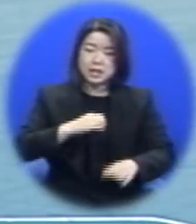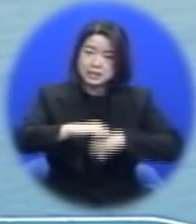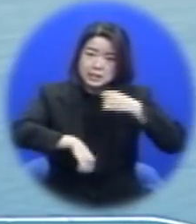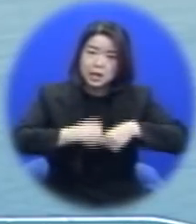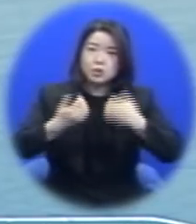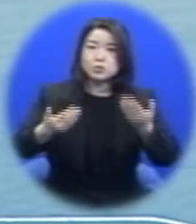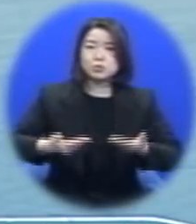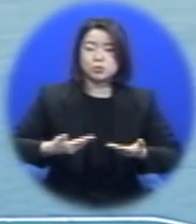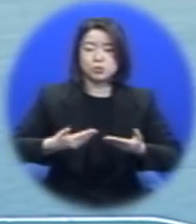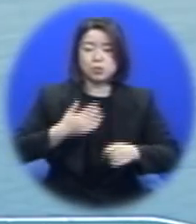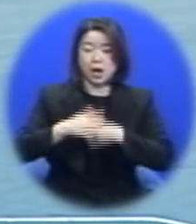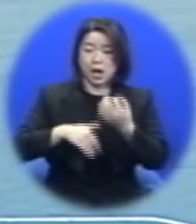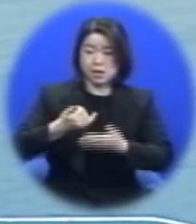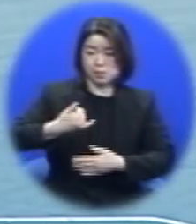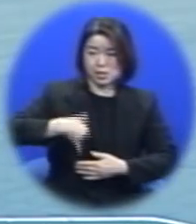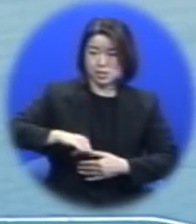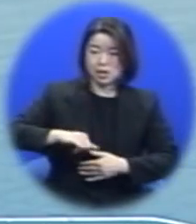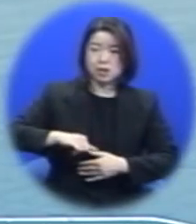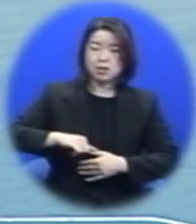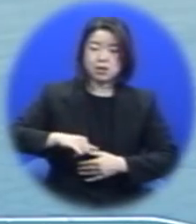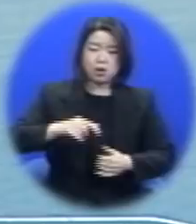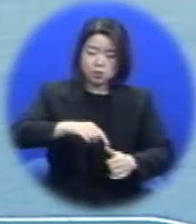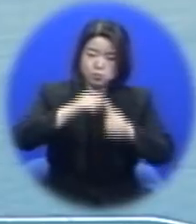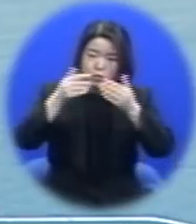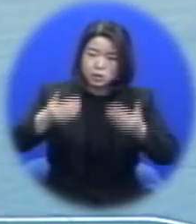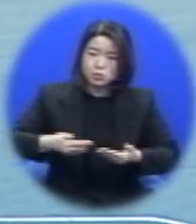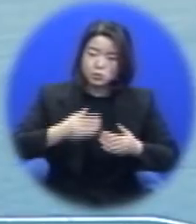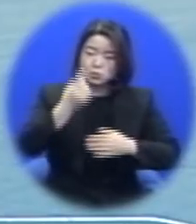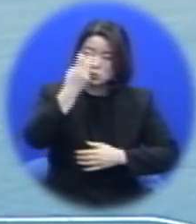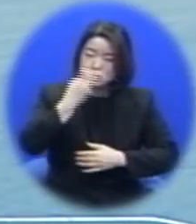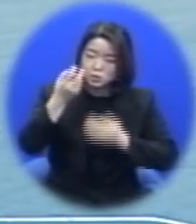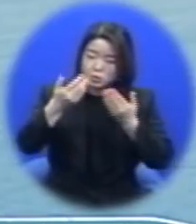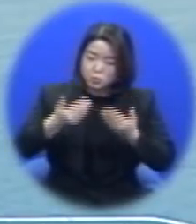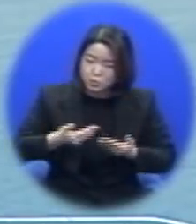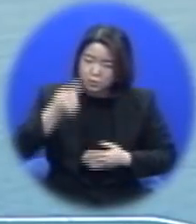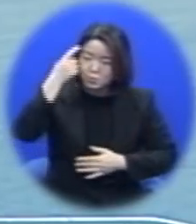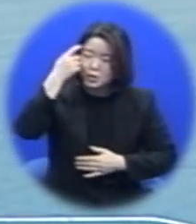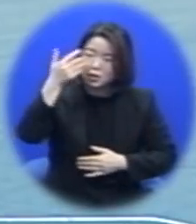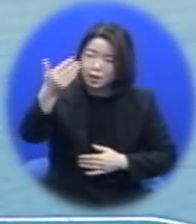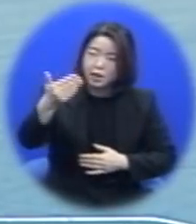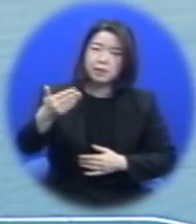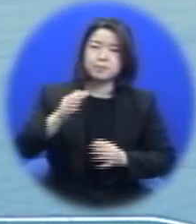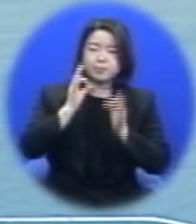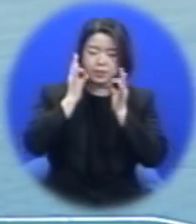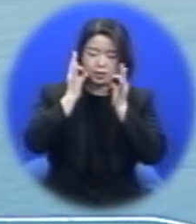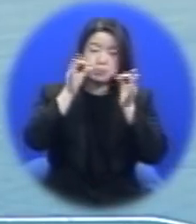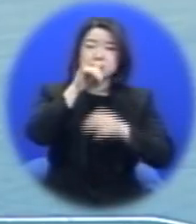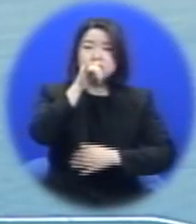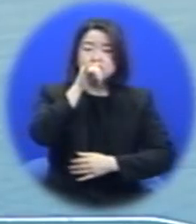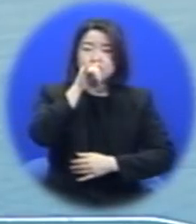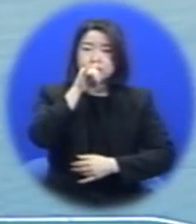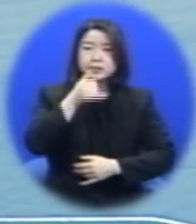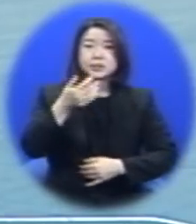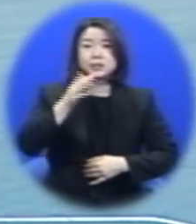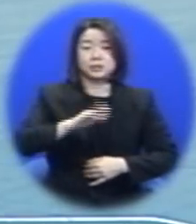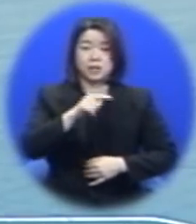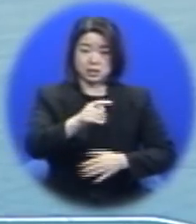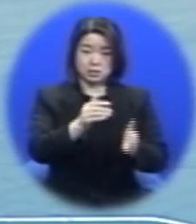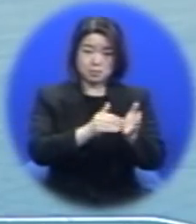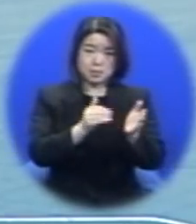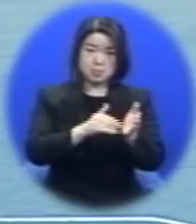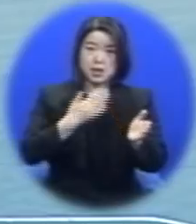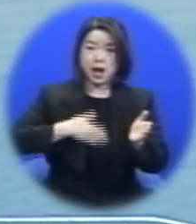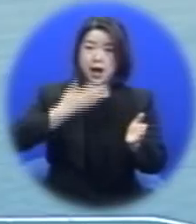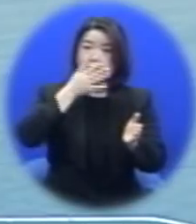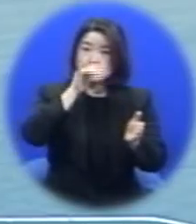주님이 구원하고 지켜주시겠습니까? 그런 마음의 갈망이 간절했잖아요. 이제 근데 그 비밀을 알 수